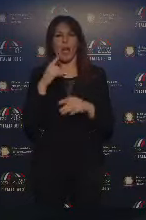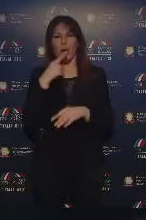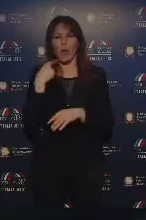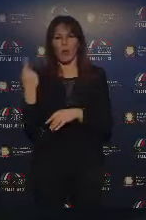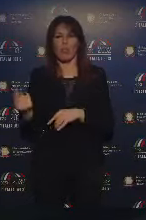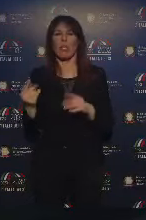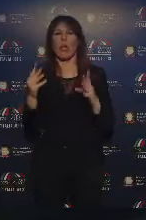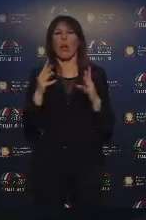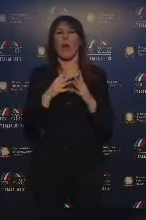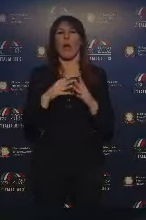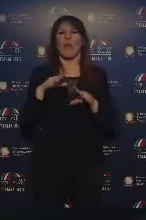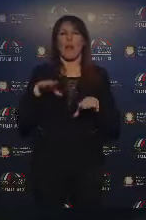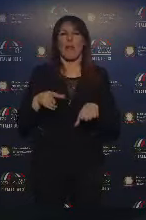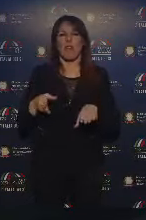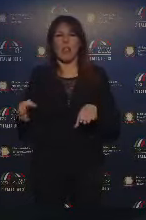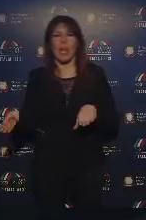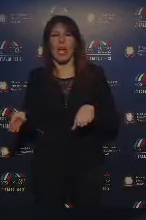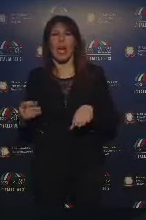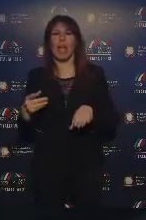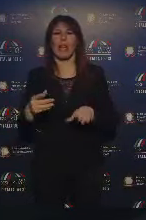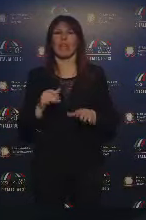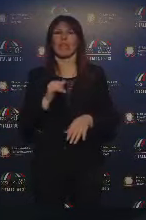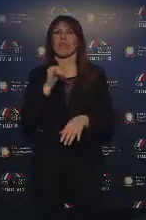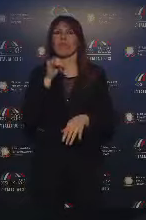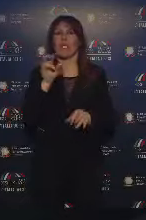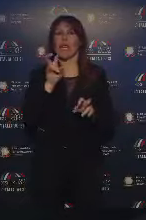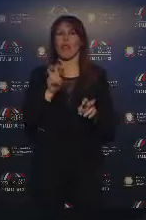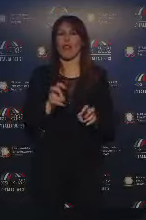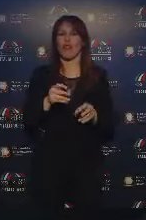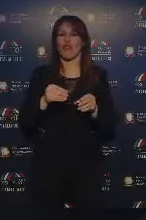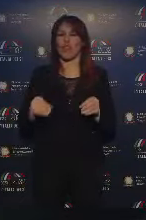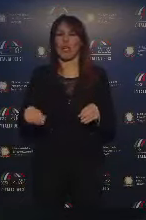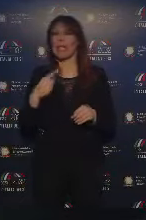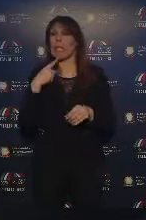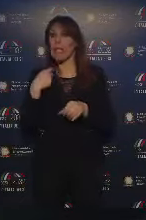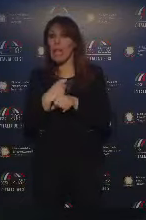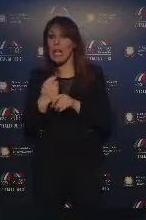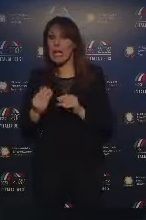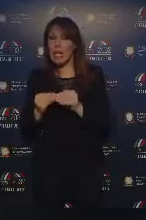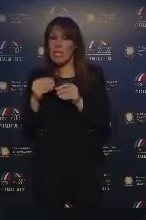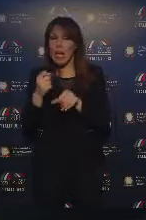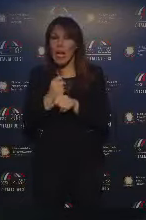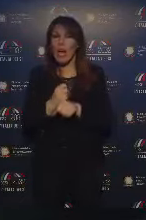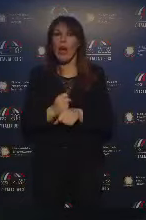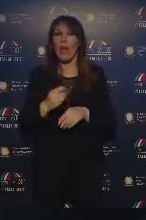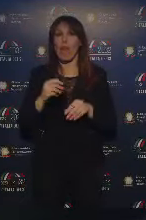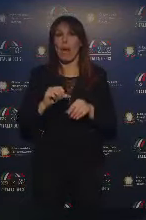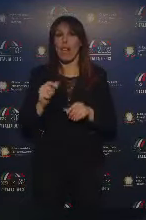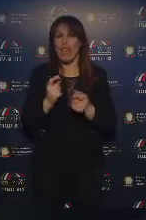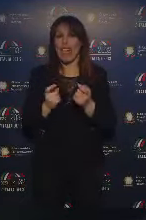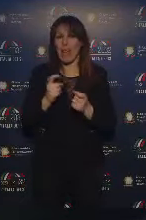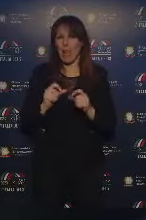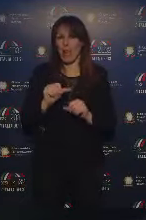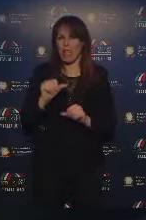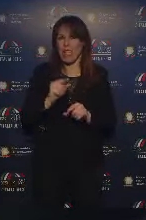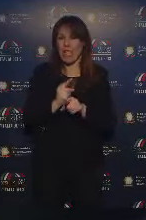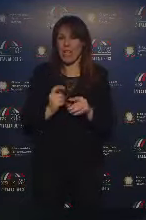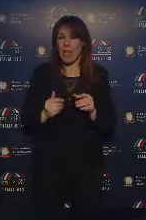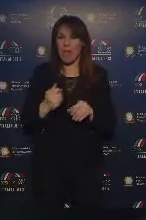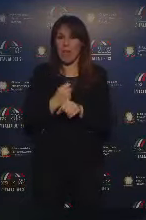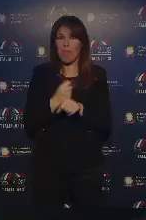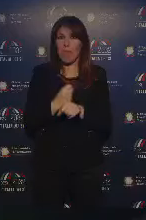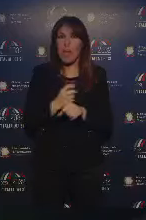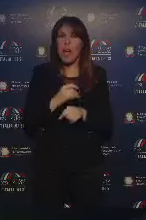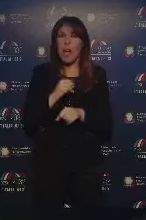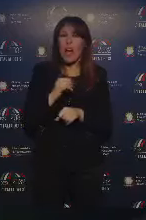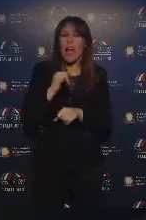Medio Oriente caro energia caro materie prime qua chi lavora in edilizia sa di che cosa stiamo parlando Sperando che non ci